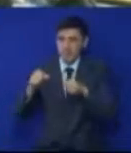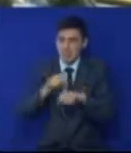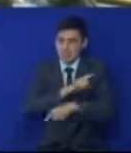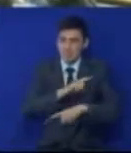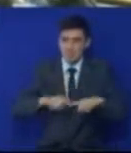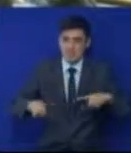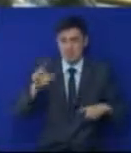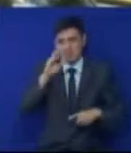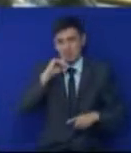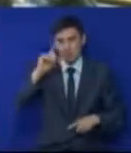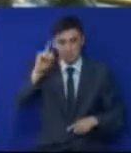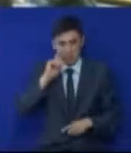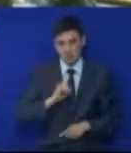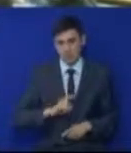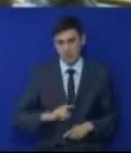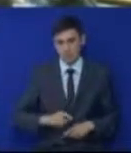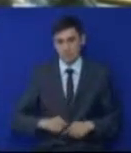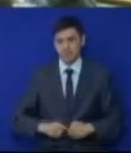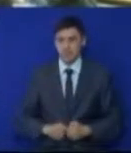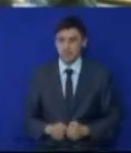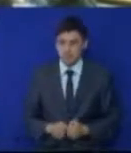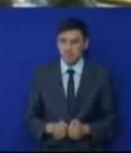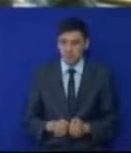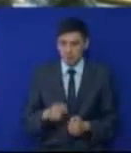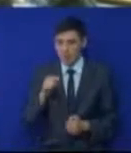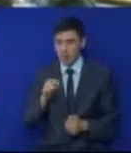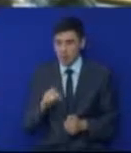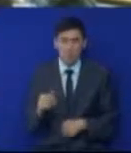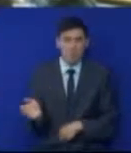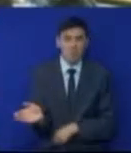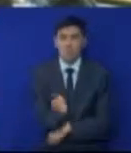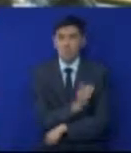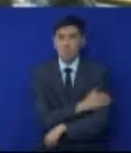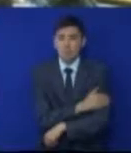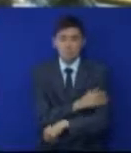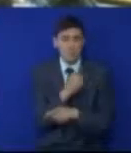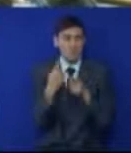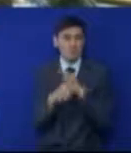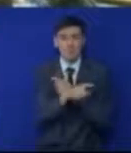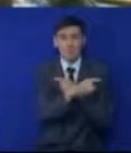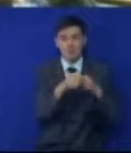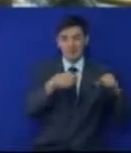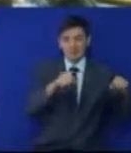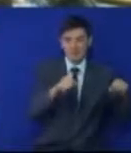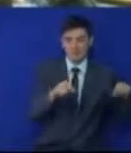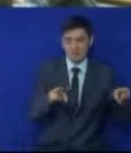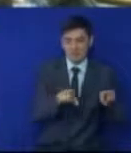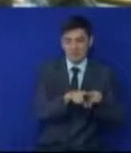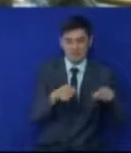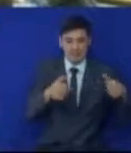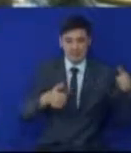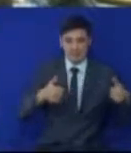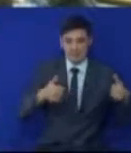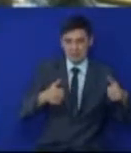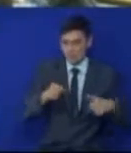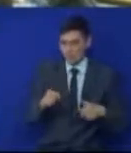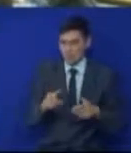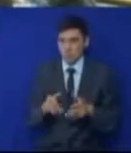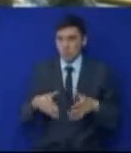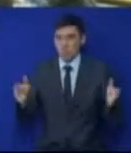мекендерге жақсы талымайтын көлік болып саналады. Бұның күші басқандай техникалардың қарағанда